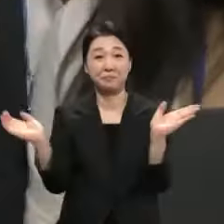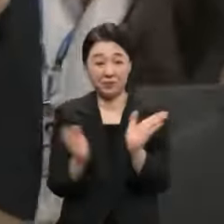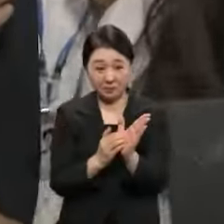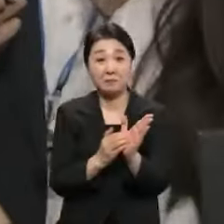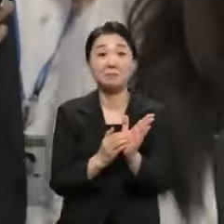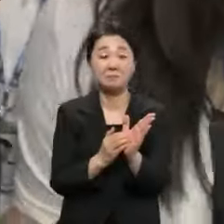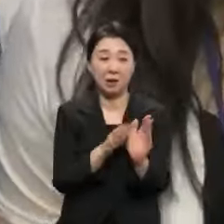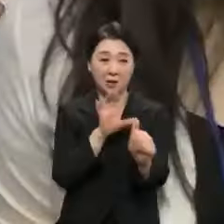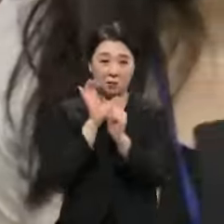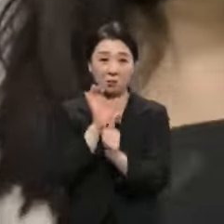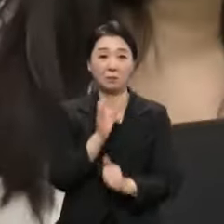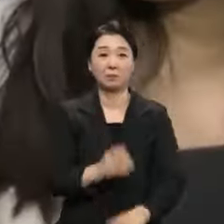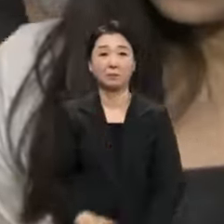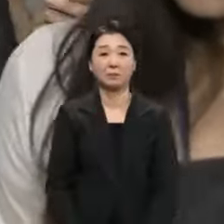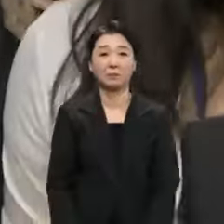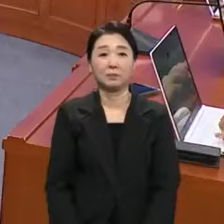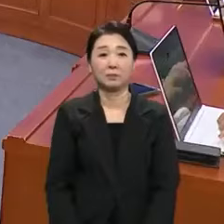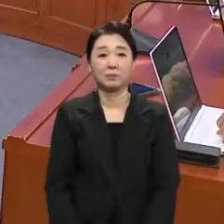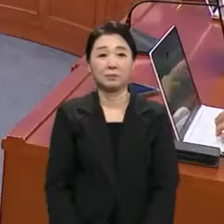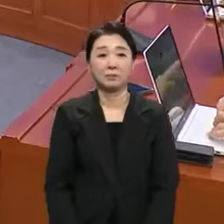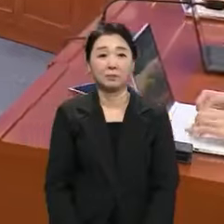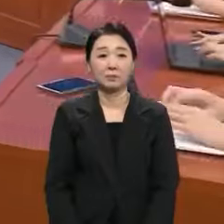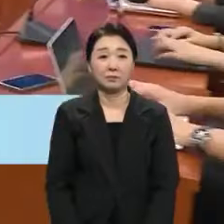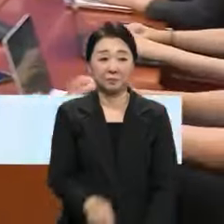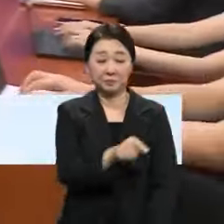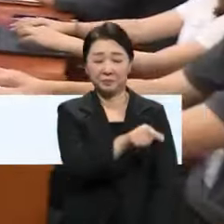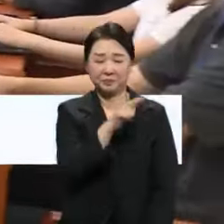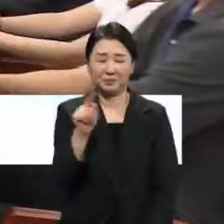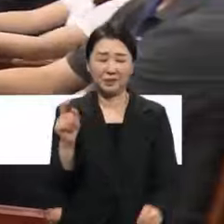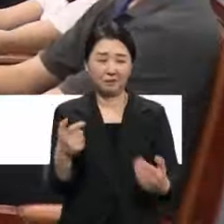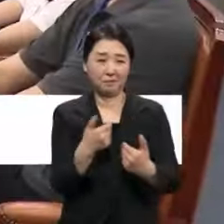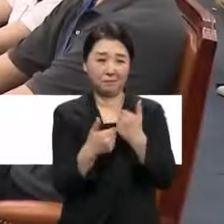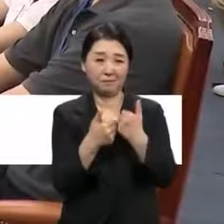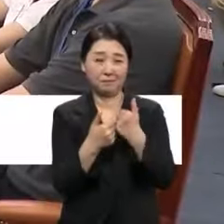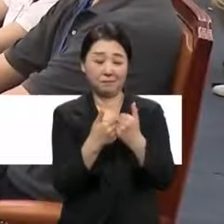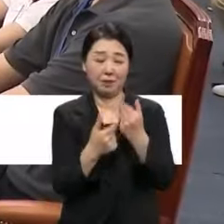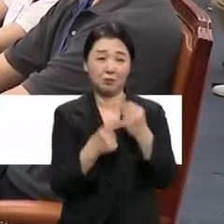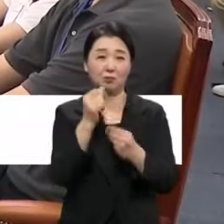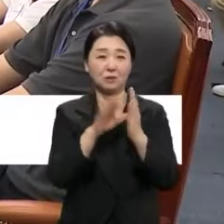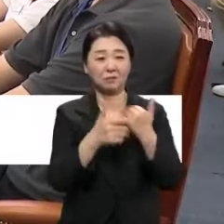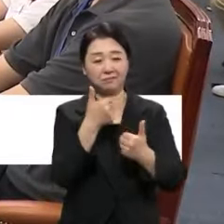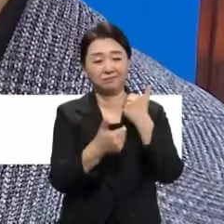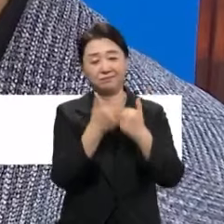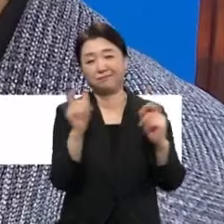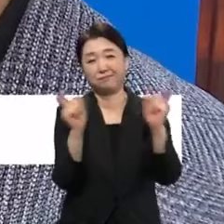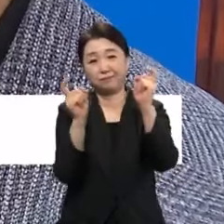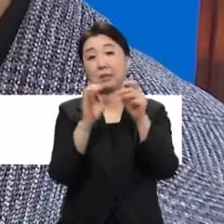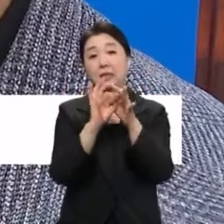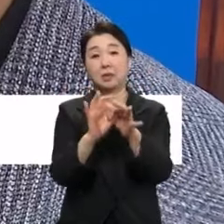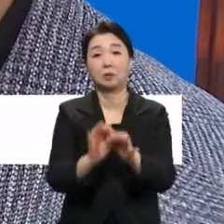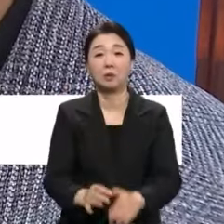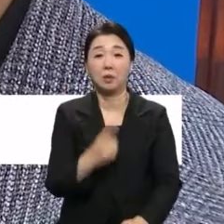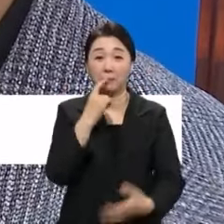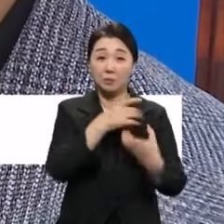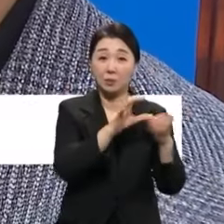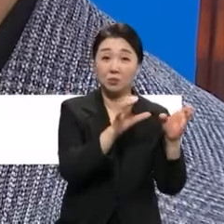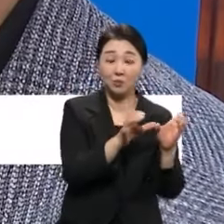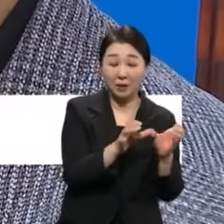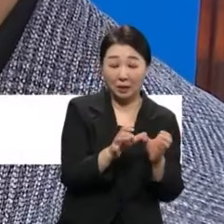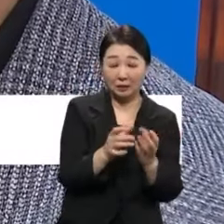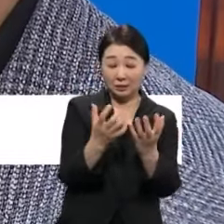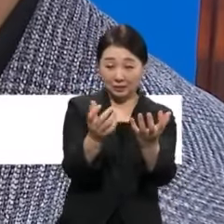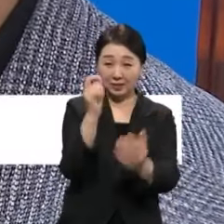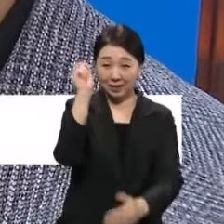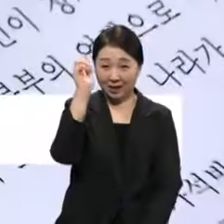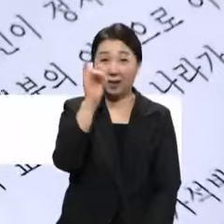끝난다는 점을 이용하겠다는 겁니다. 양측의 대립은 추석 연휴에도 이어졌습니다. 민주당이 기자 간담회를